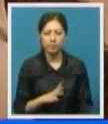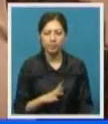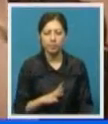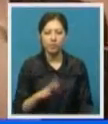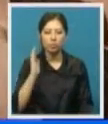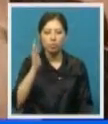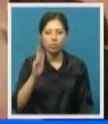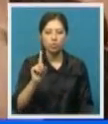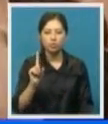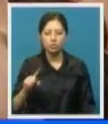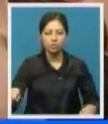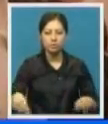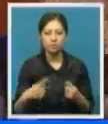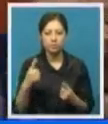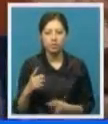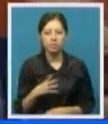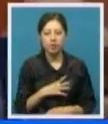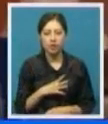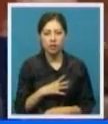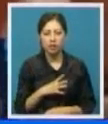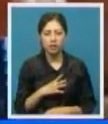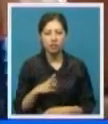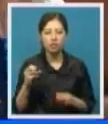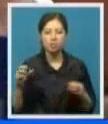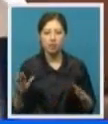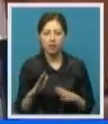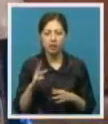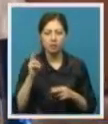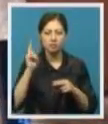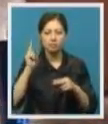Болашақ өздерінің қолында екенін жете сезініп, жаңа қазақстандық патриотизм ұғымын ұлықтауға